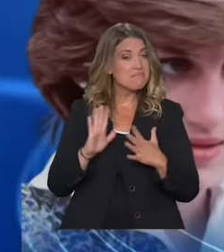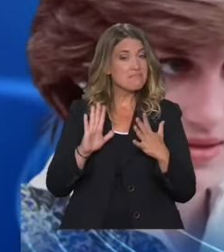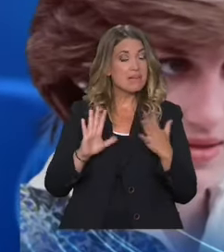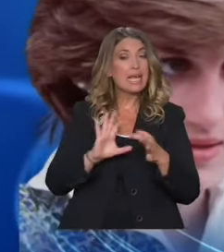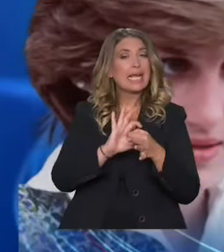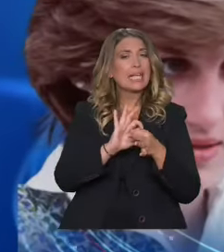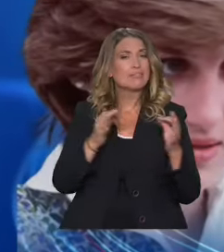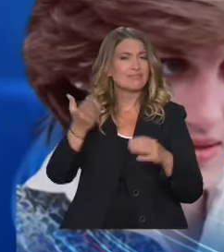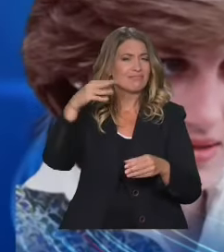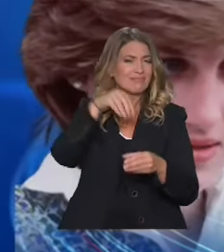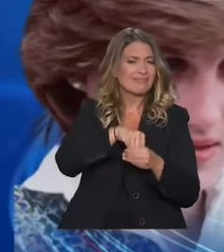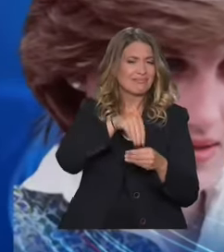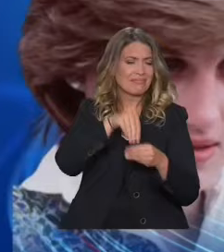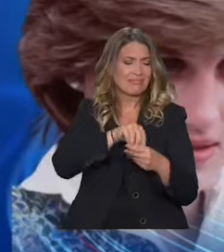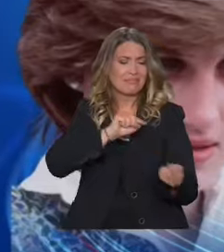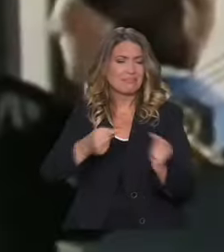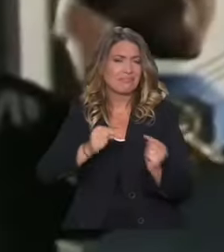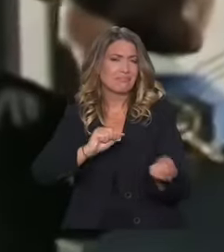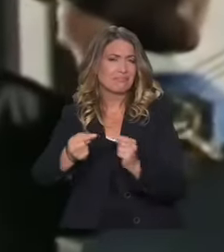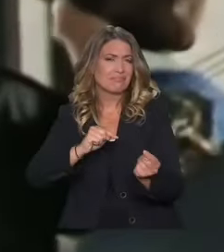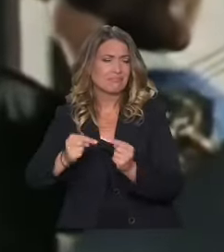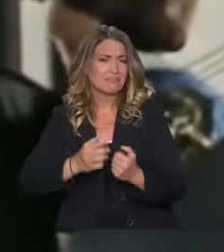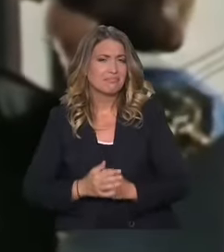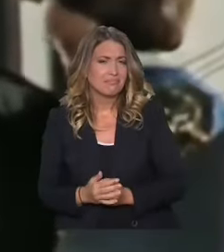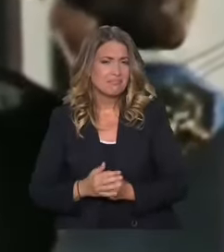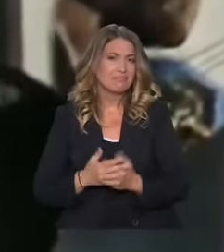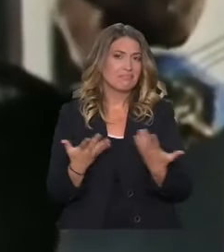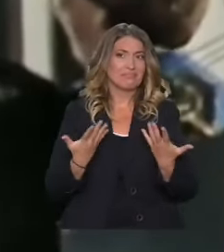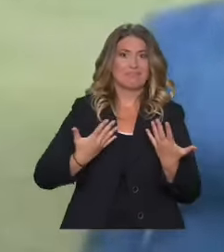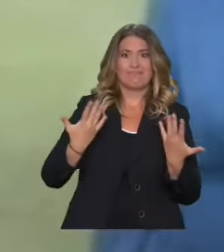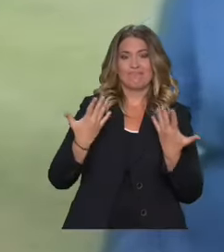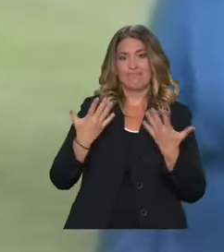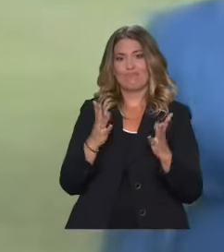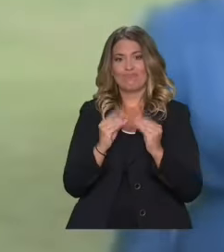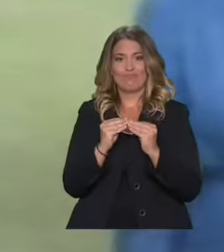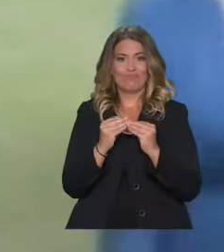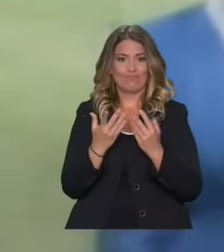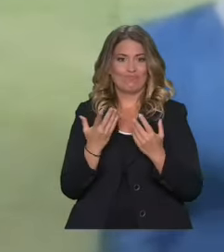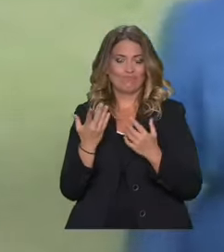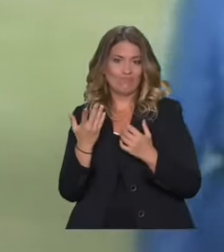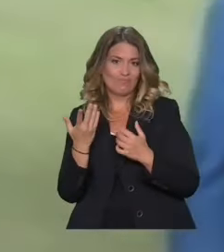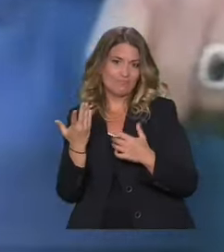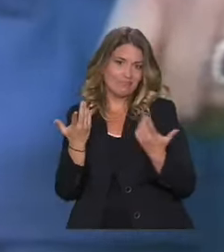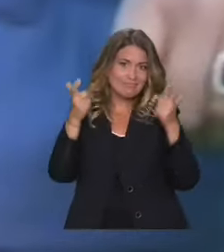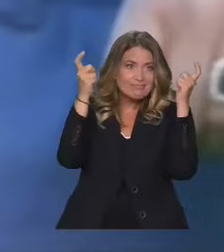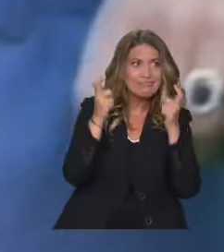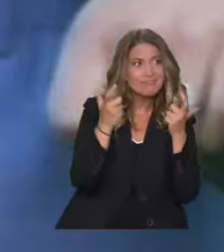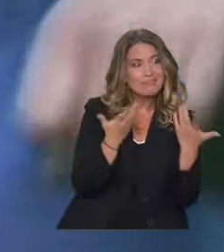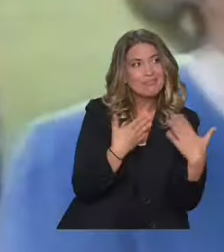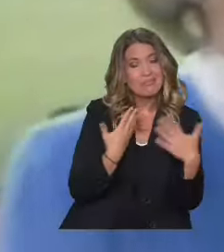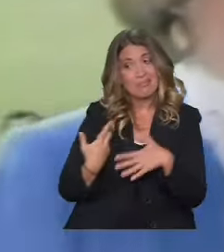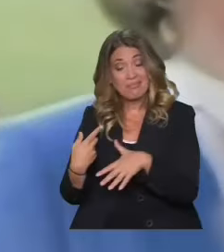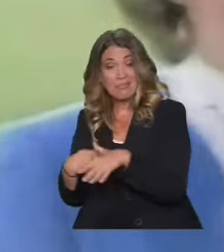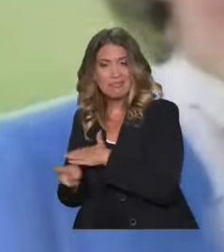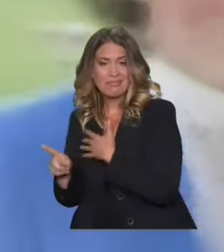5 και πλέον δεκαετιών που είχε τα πάντα. Ένα βασιλικό παραμύθι γεμάτο έρωτες, ίντριγκες αλλά και απιστίες. Ιστορίες ζωής